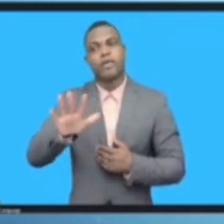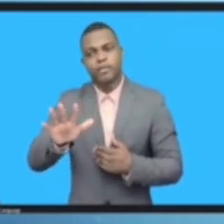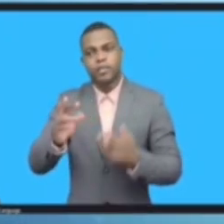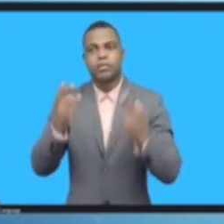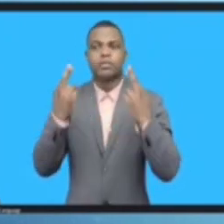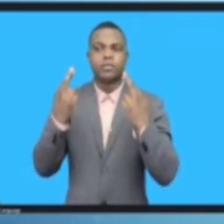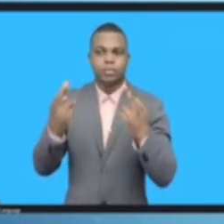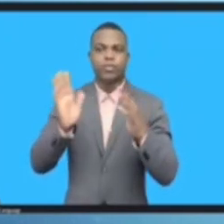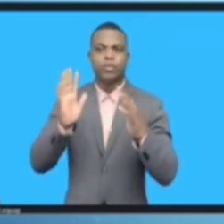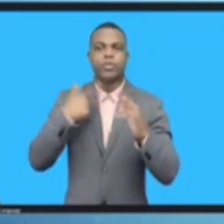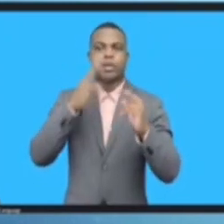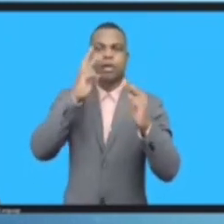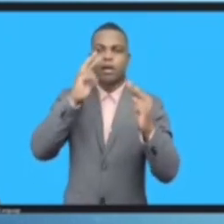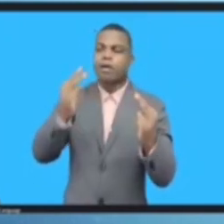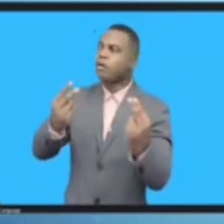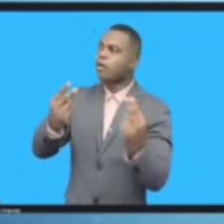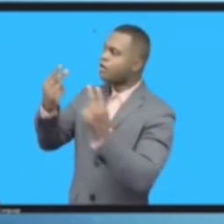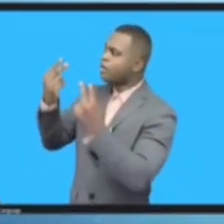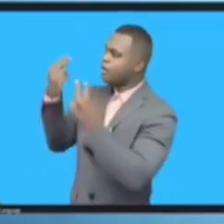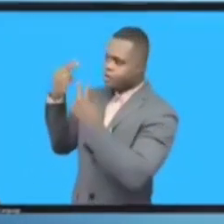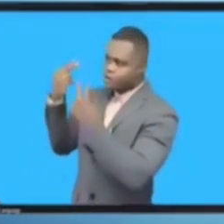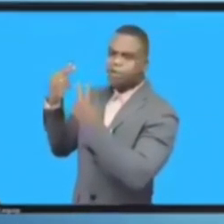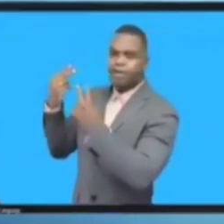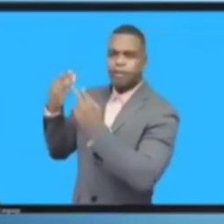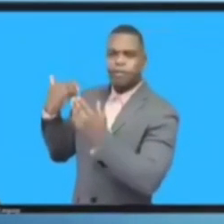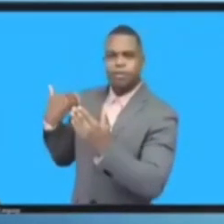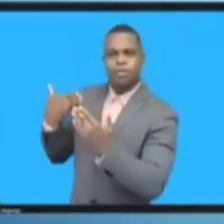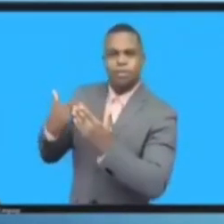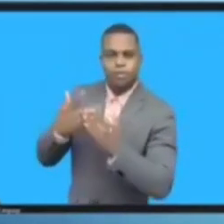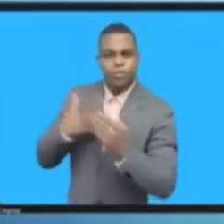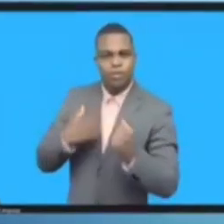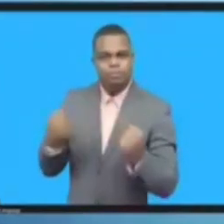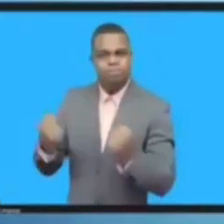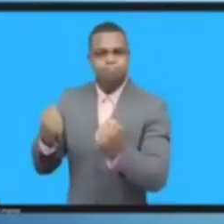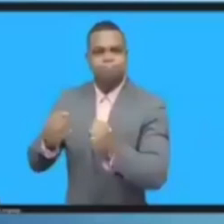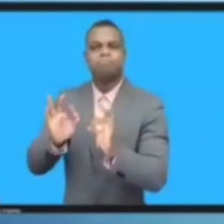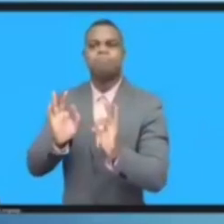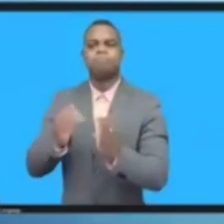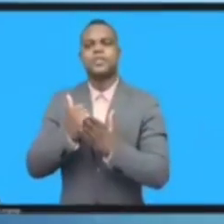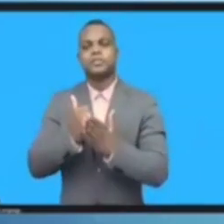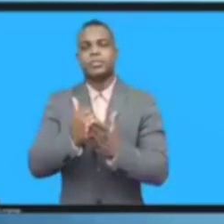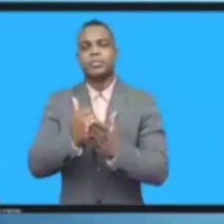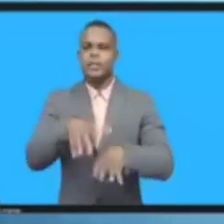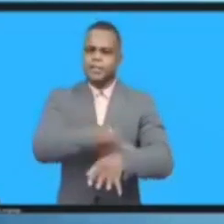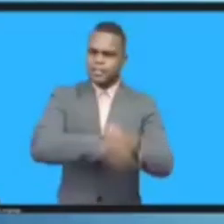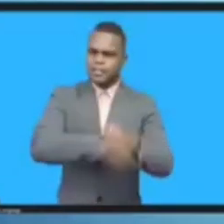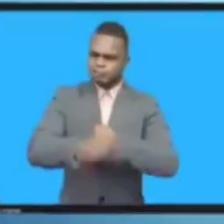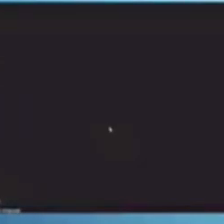les années à venir. Mettons-nous au travail, mobilisons-nous. Merci.